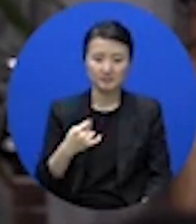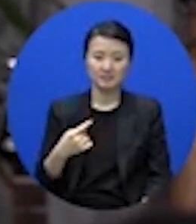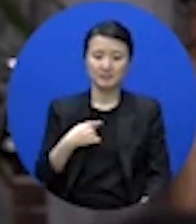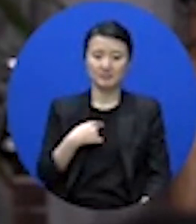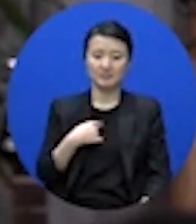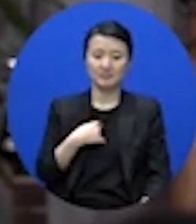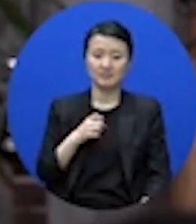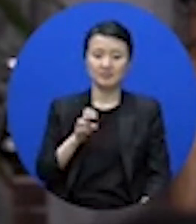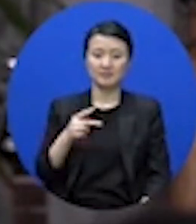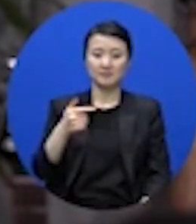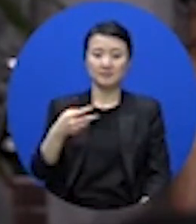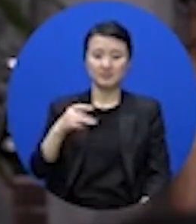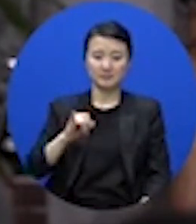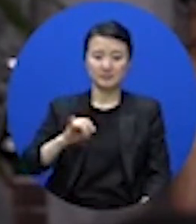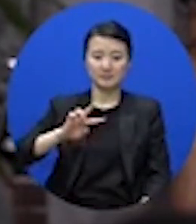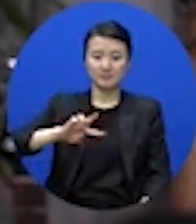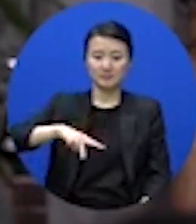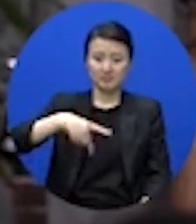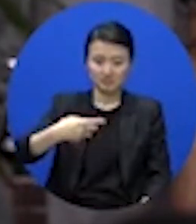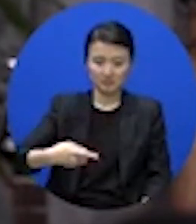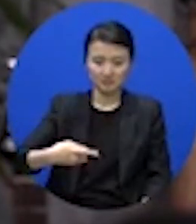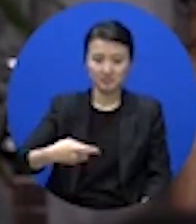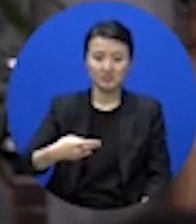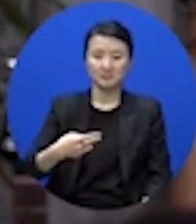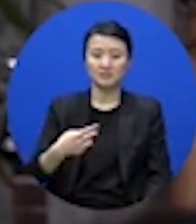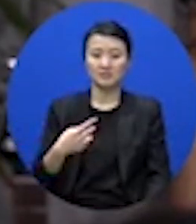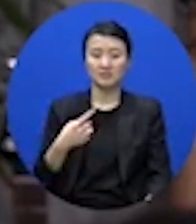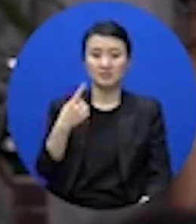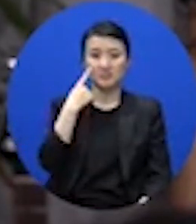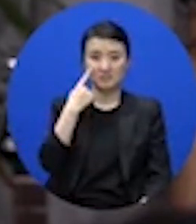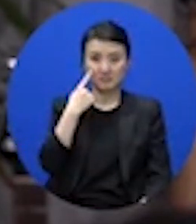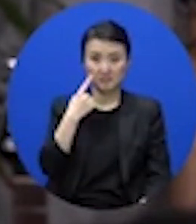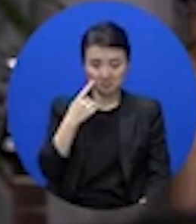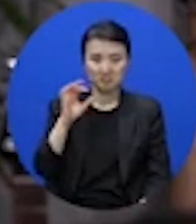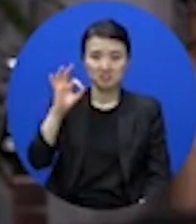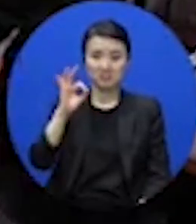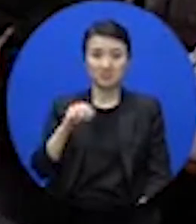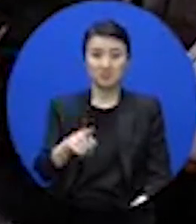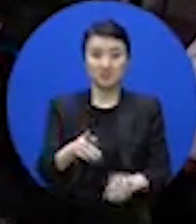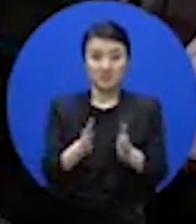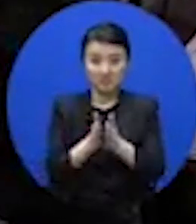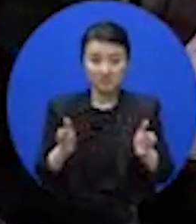반대로 며느리가 돼서 우리가 역할을 한번 해봅시다. 나 그날 머리 다 뜯겼어요.